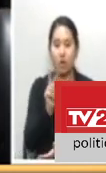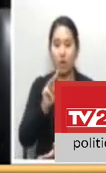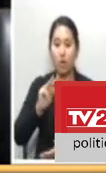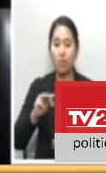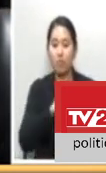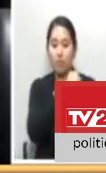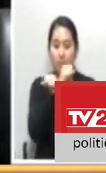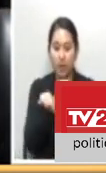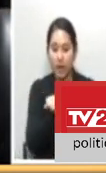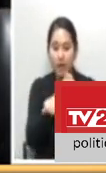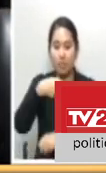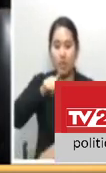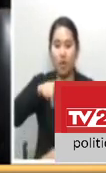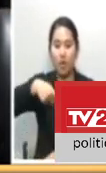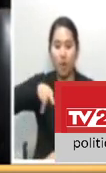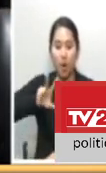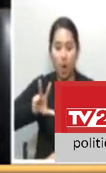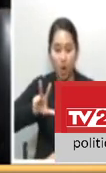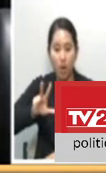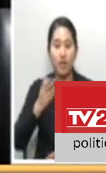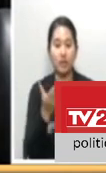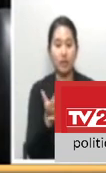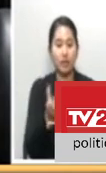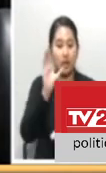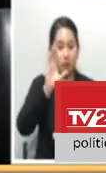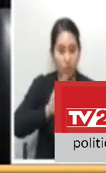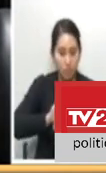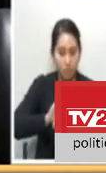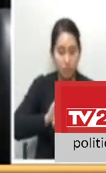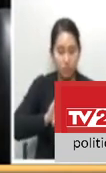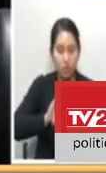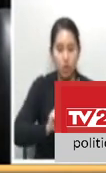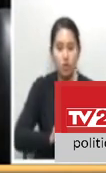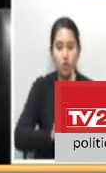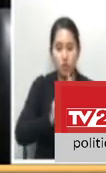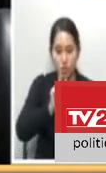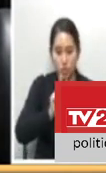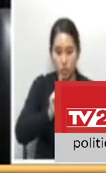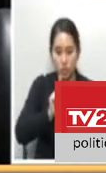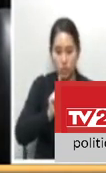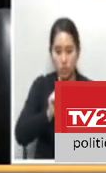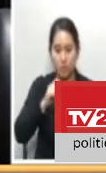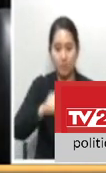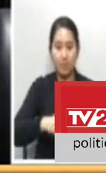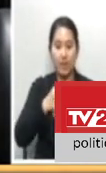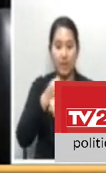ยตั้งงบประมาณสูงกว่าปีที่แล้ว